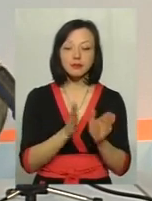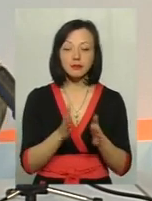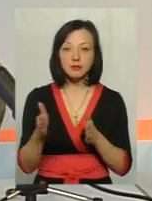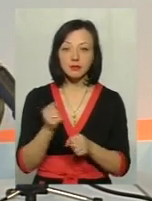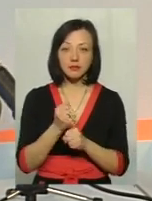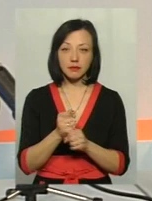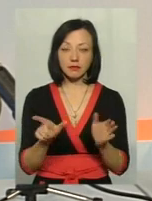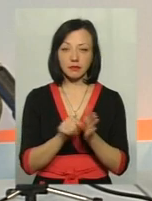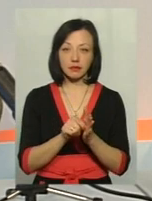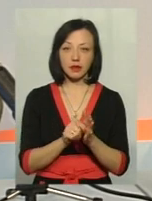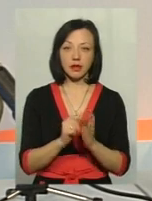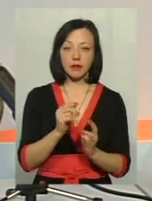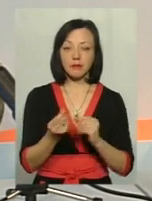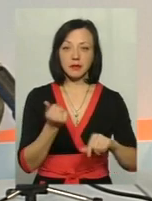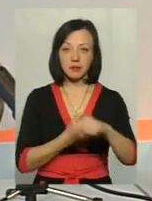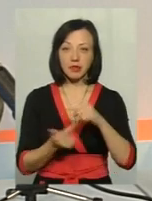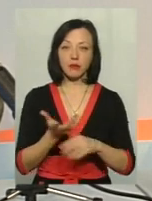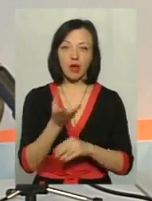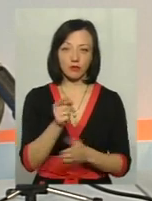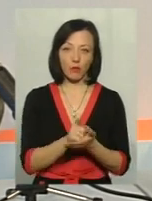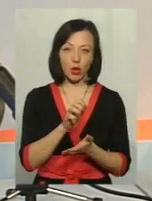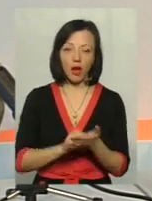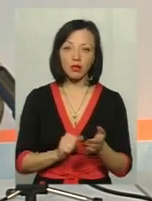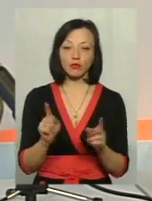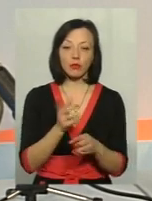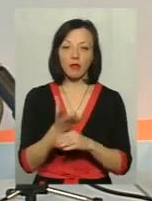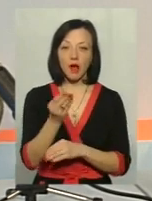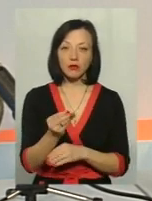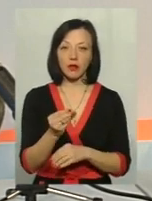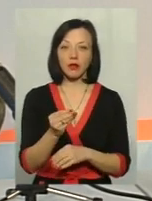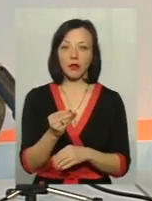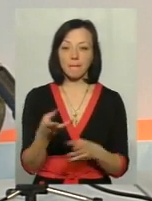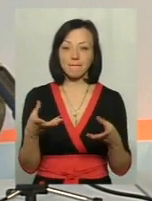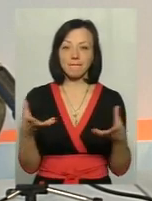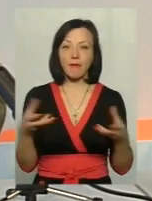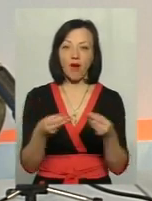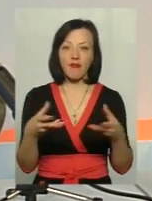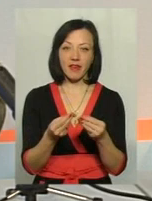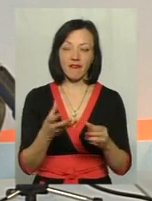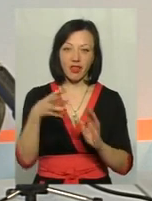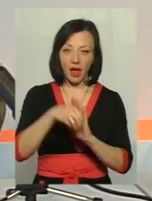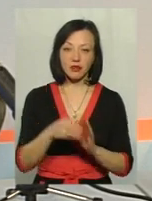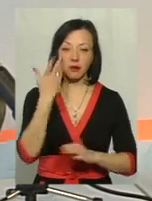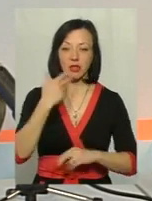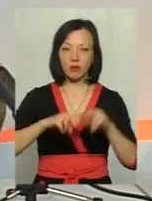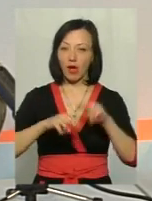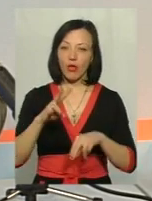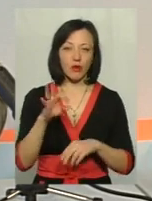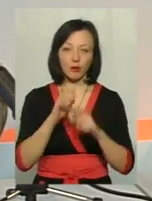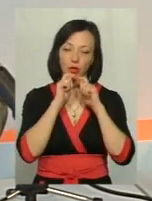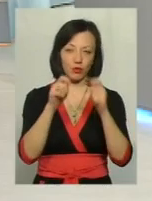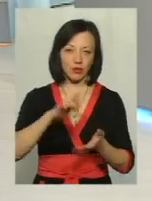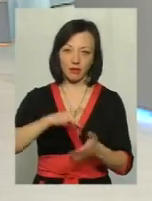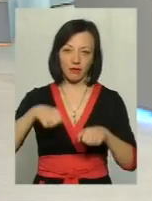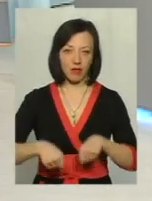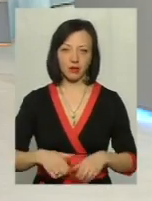з підприємцями, щоб сплачували податки, щоб сплачували пайові внески при забудові, але не подарунок від центральної